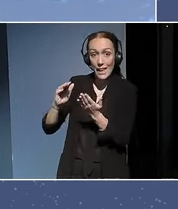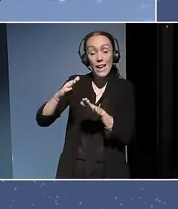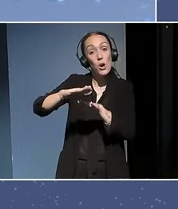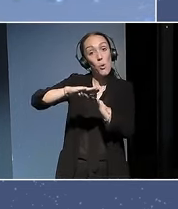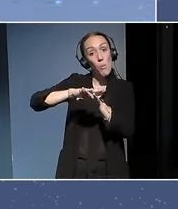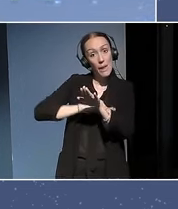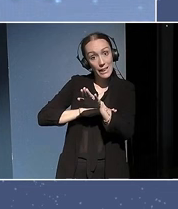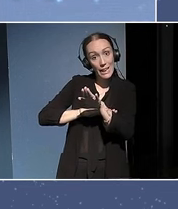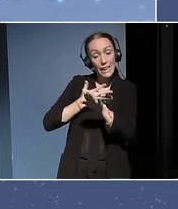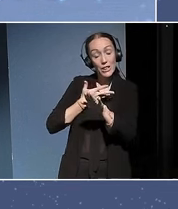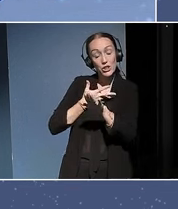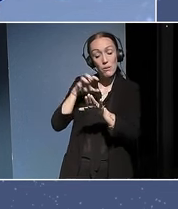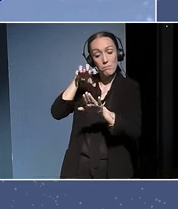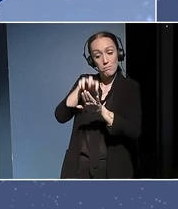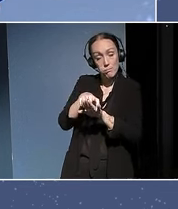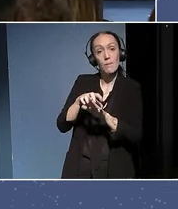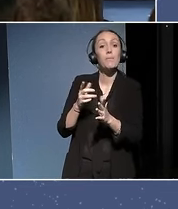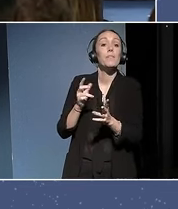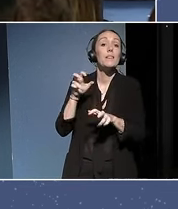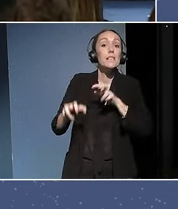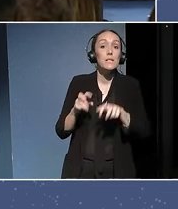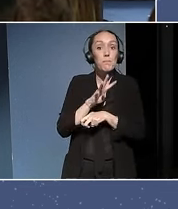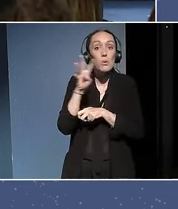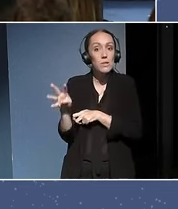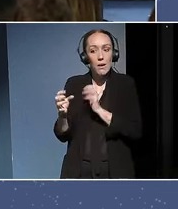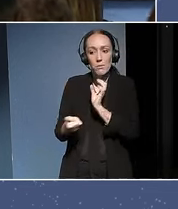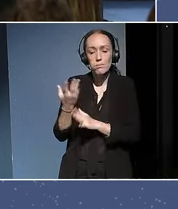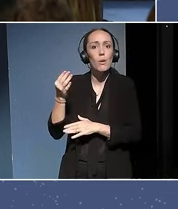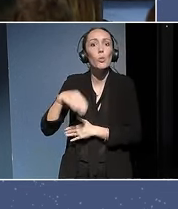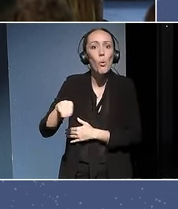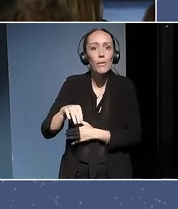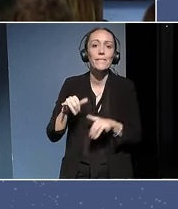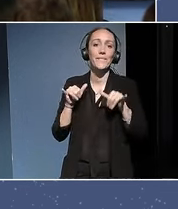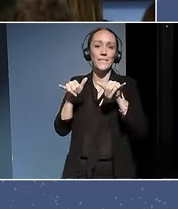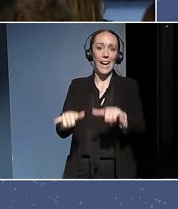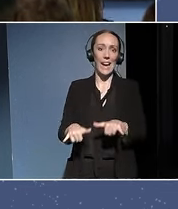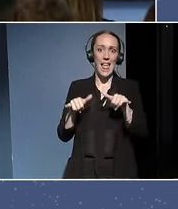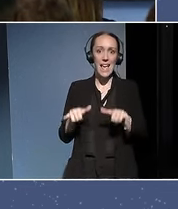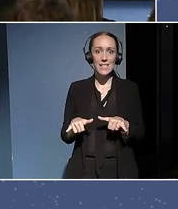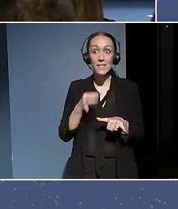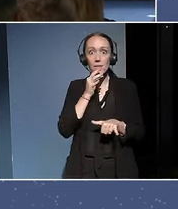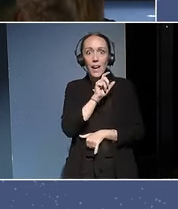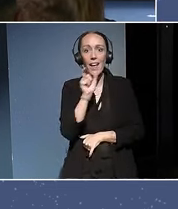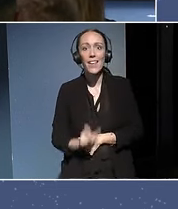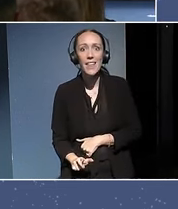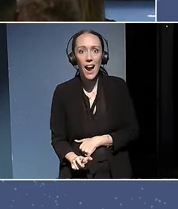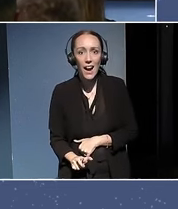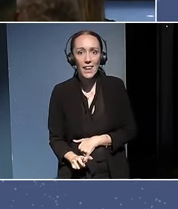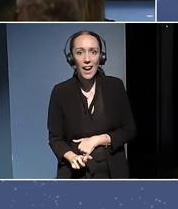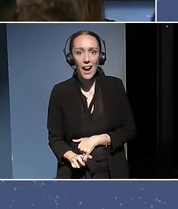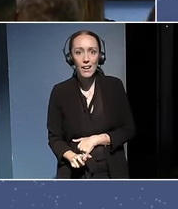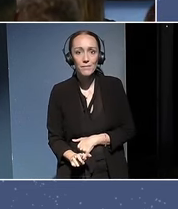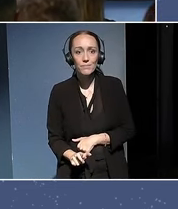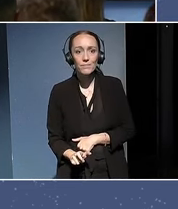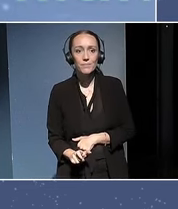Dove Diego fatto a Venezia quindi in Italia Italia questo